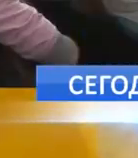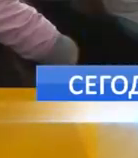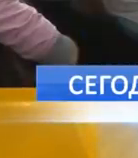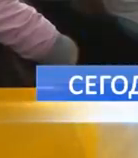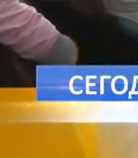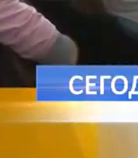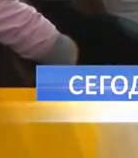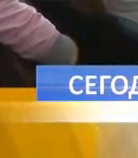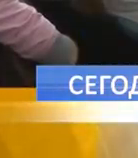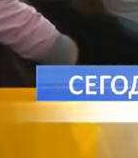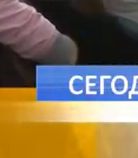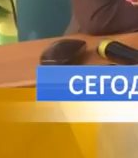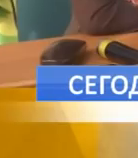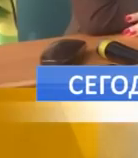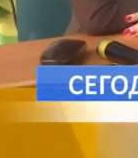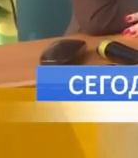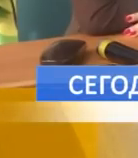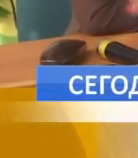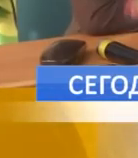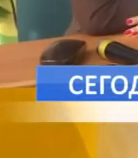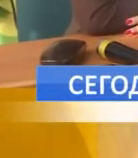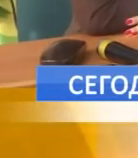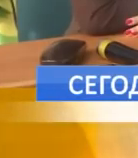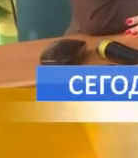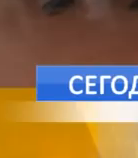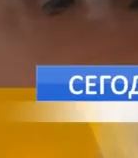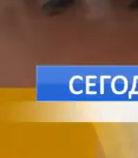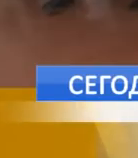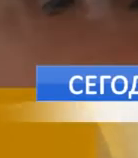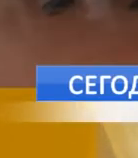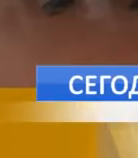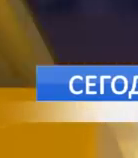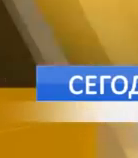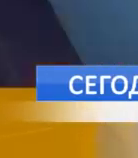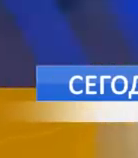без суда и следствия какие преимущества имеет медиация